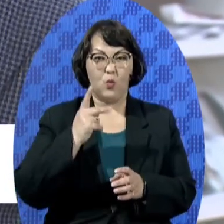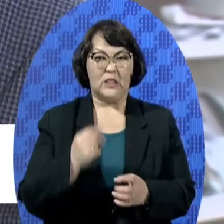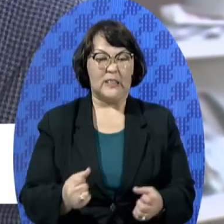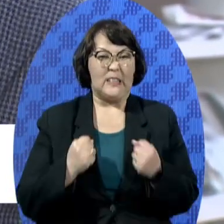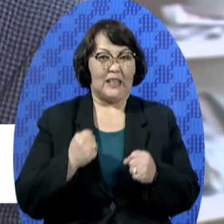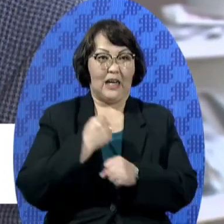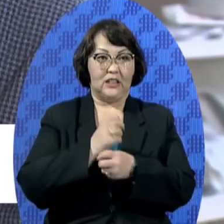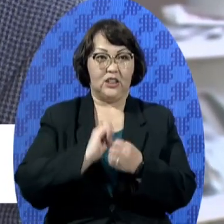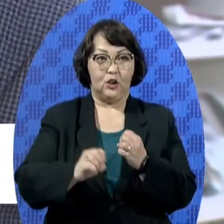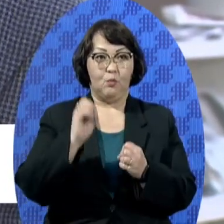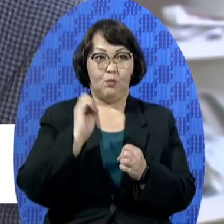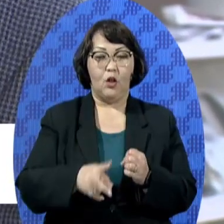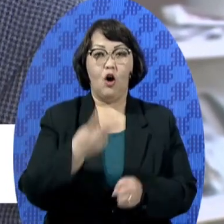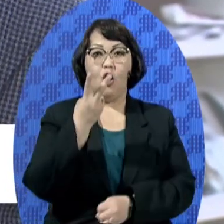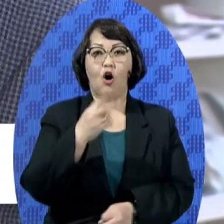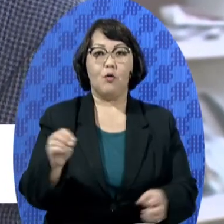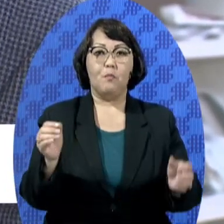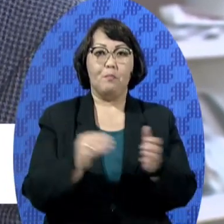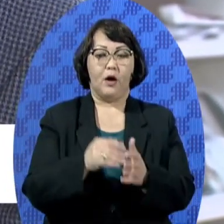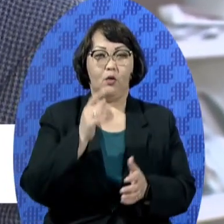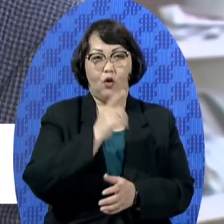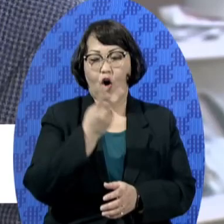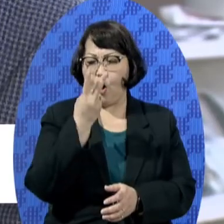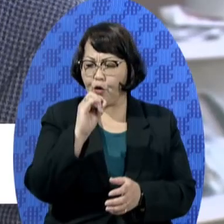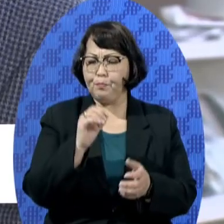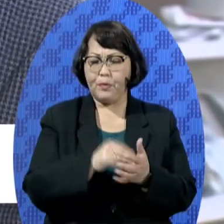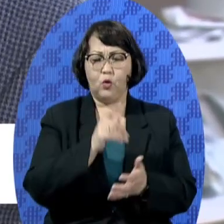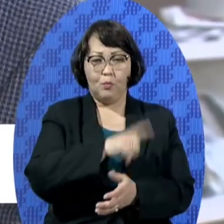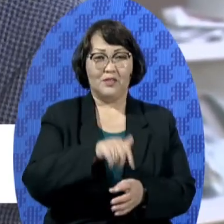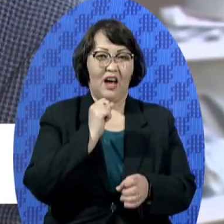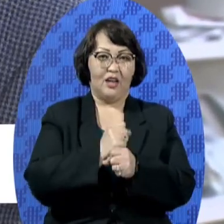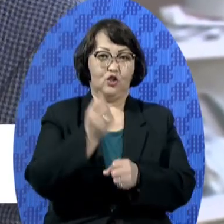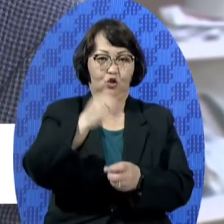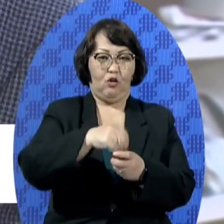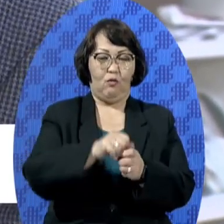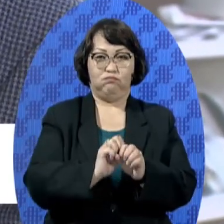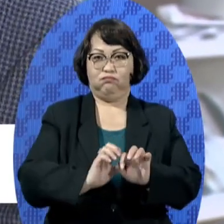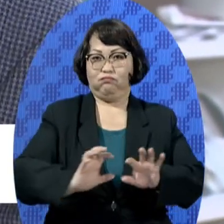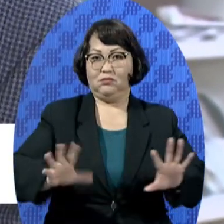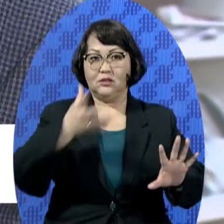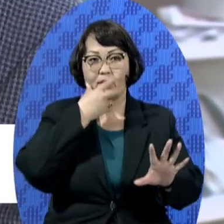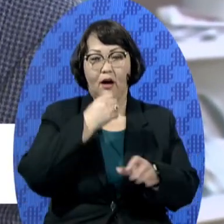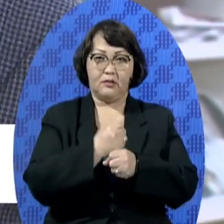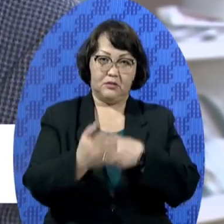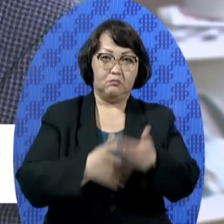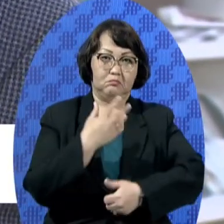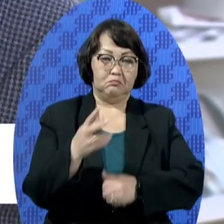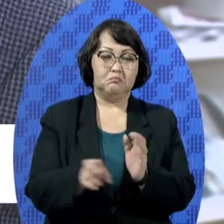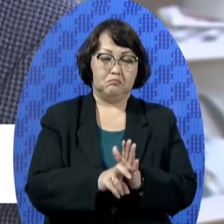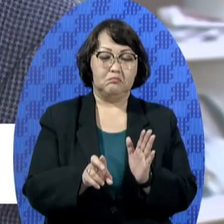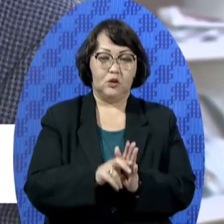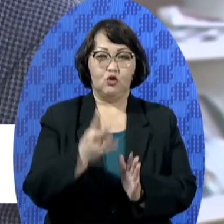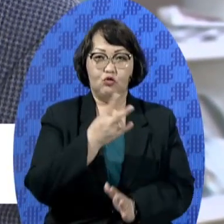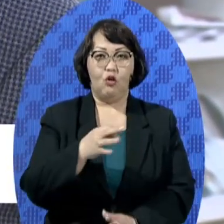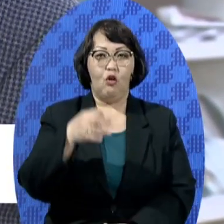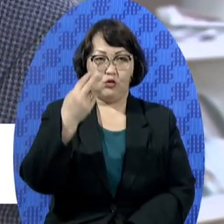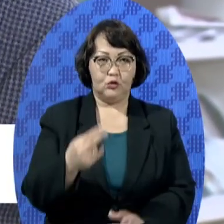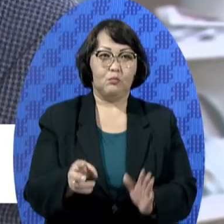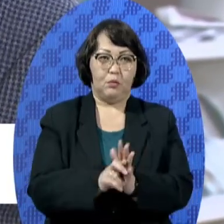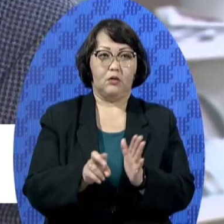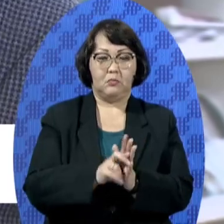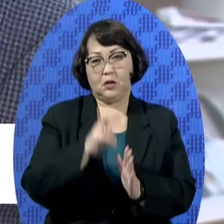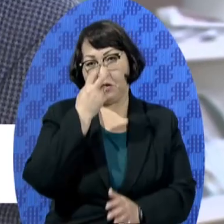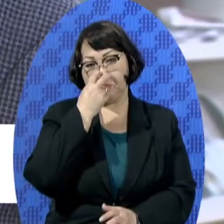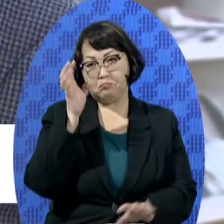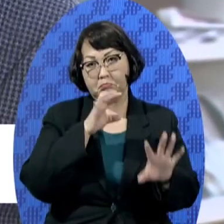ашиглавал эн чинь бараг 20,000 хүн ажиллахаар ийм орон тооны нөөц энэ салбарт байна гэсэн нь бол